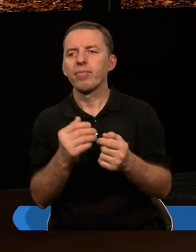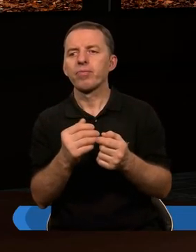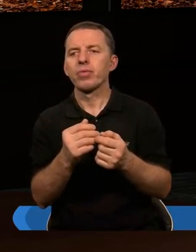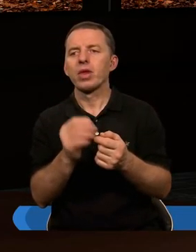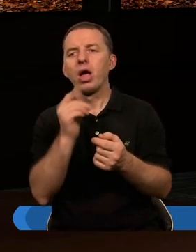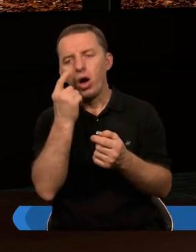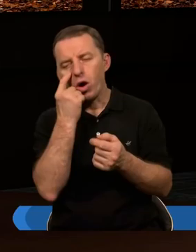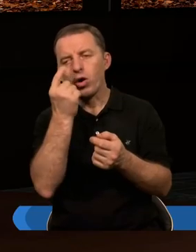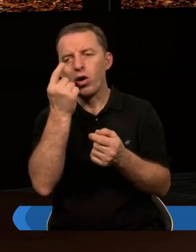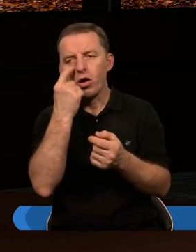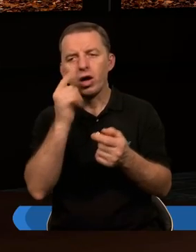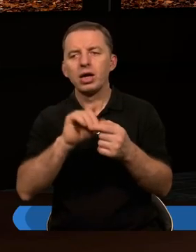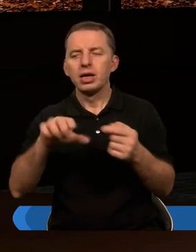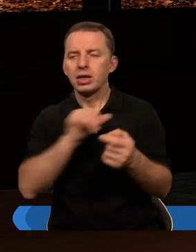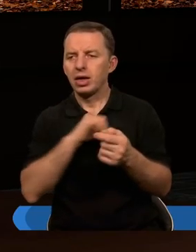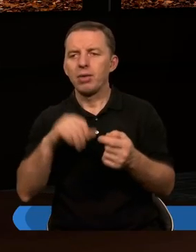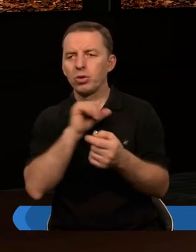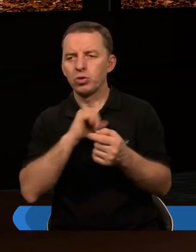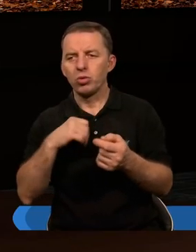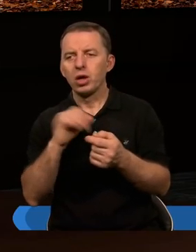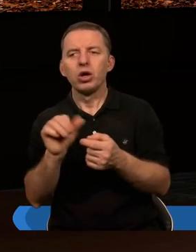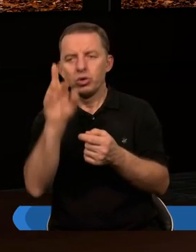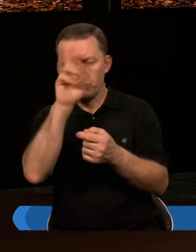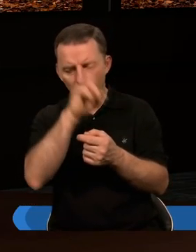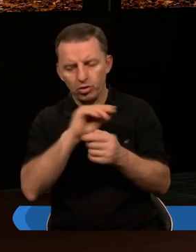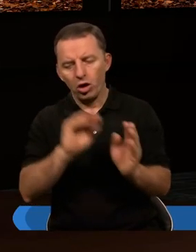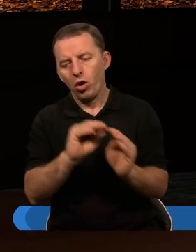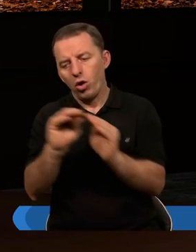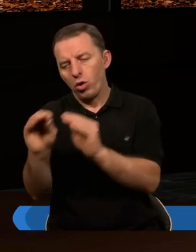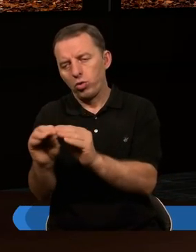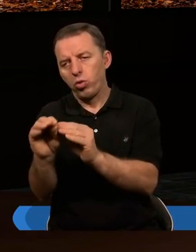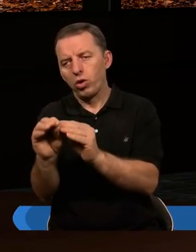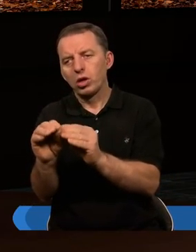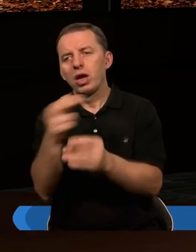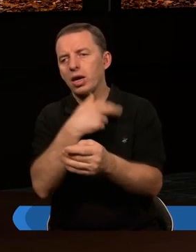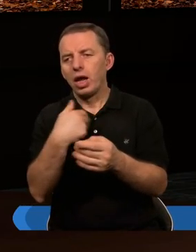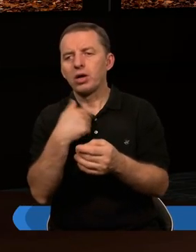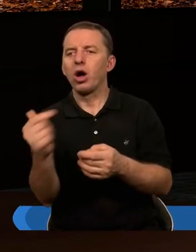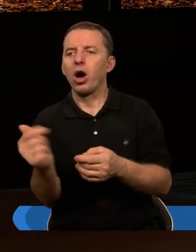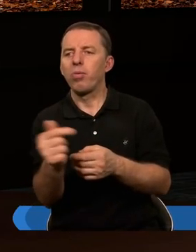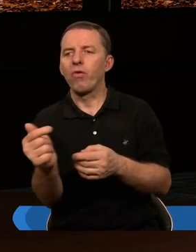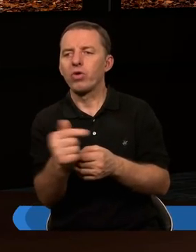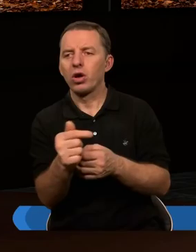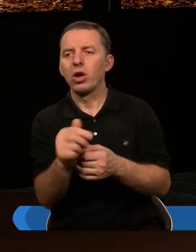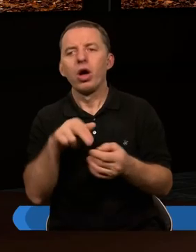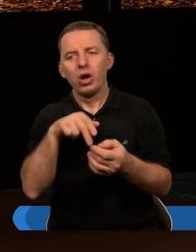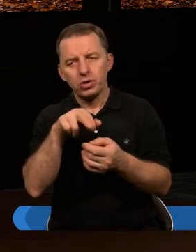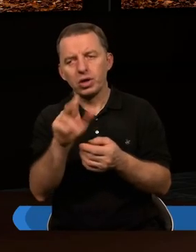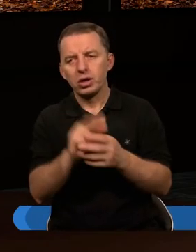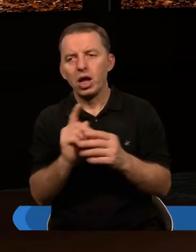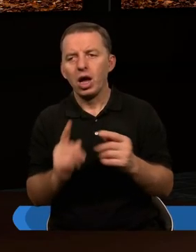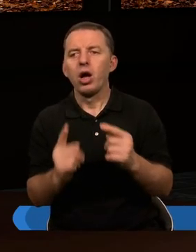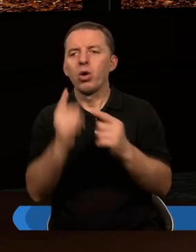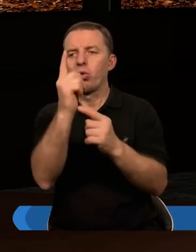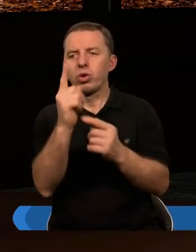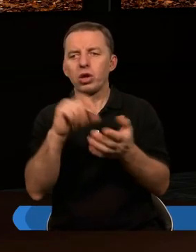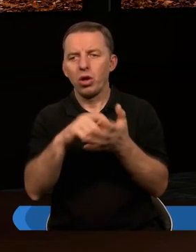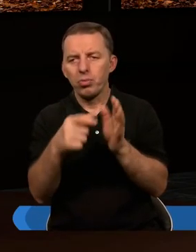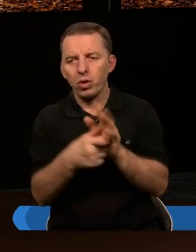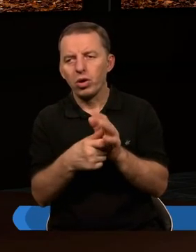tak oko w oko z samym sobą i rzeczywiście odłożyć czasami nasze obowiązki i iść na górę do swojego